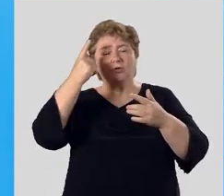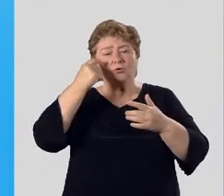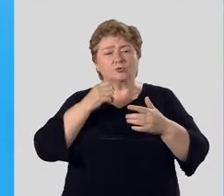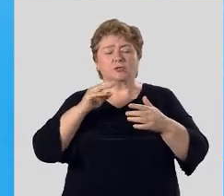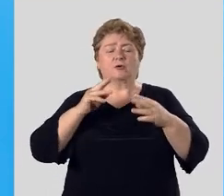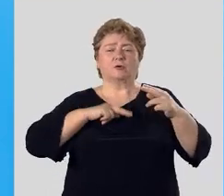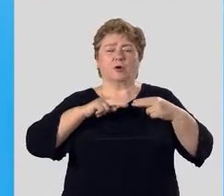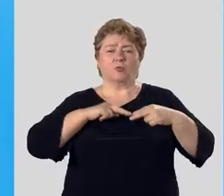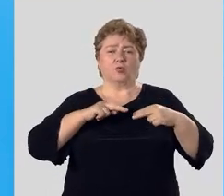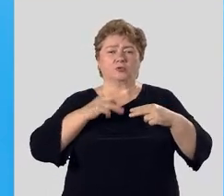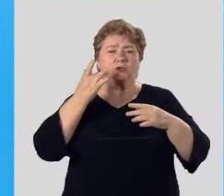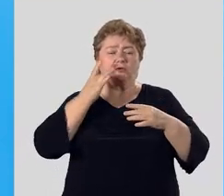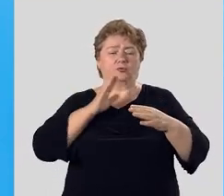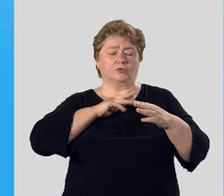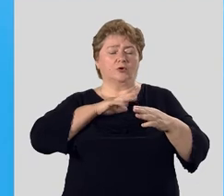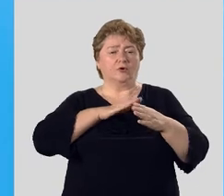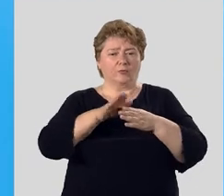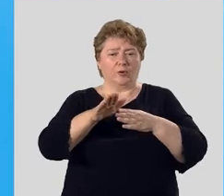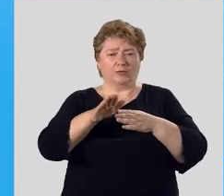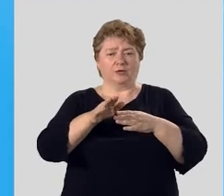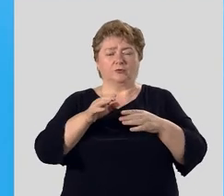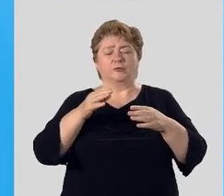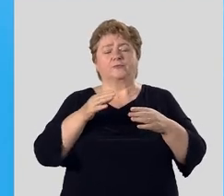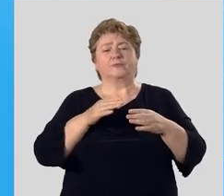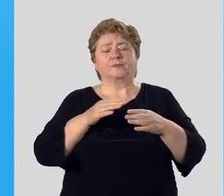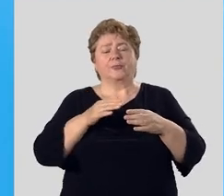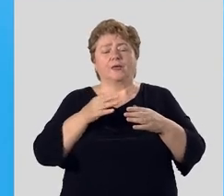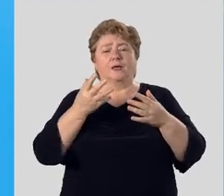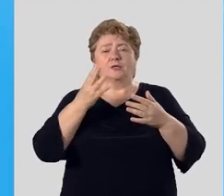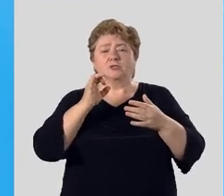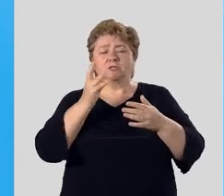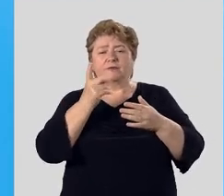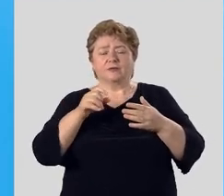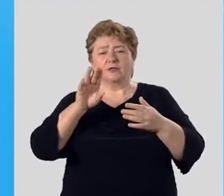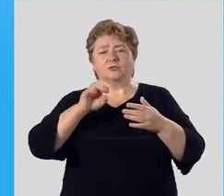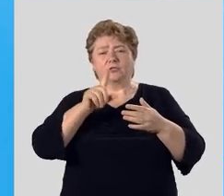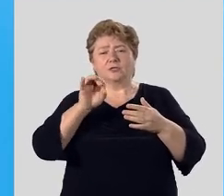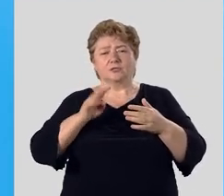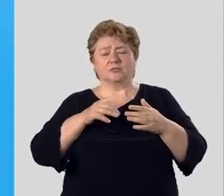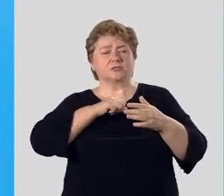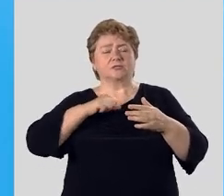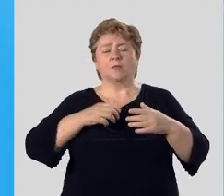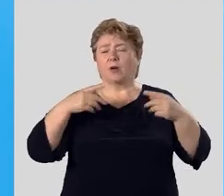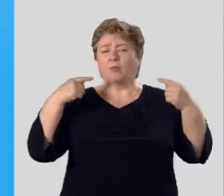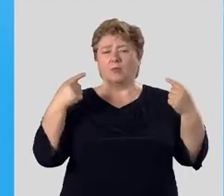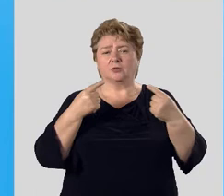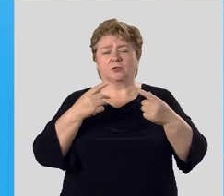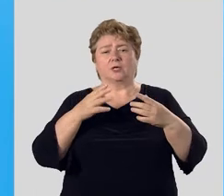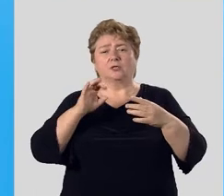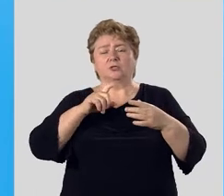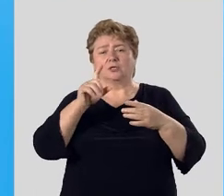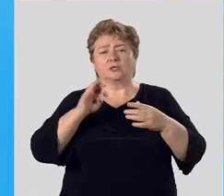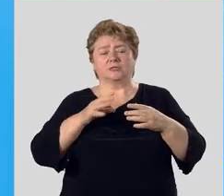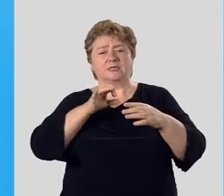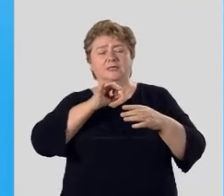узнать о функциях, которые они выполняют. Итак, щитовидная железа – самая большая